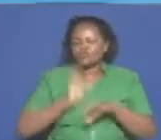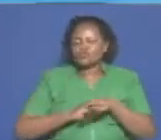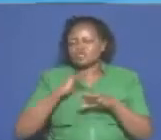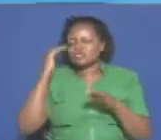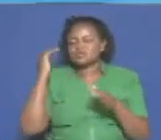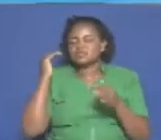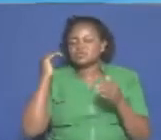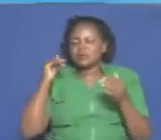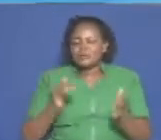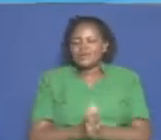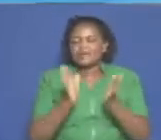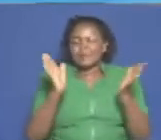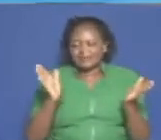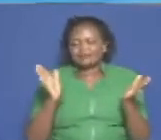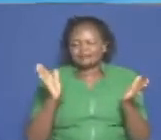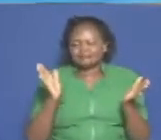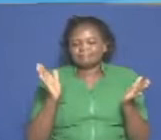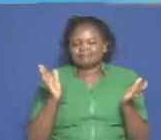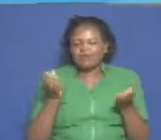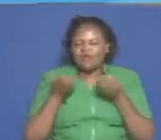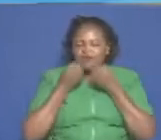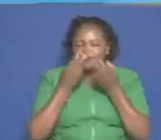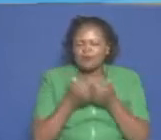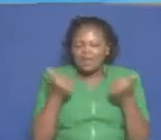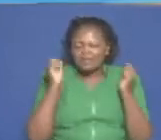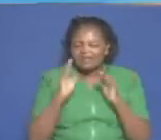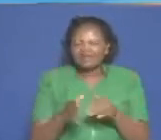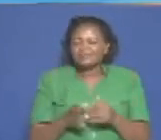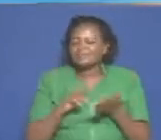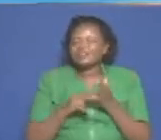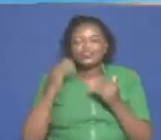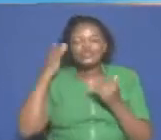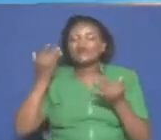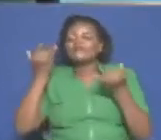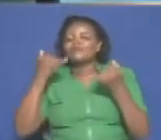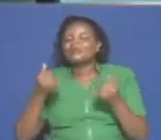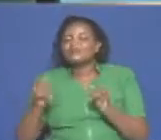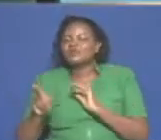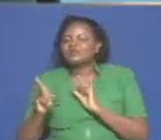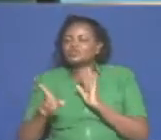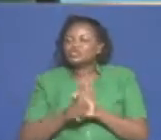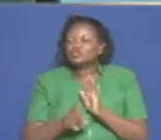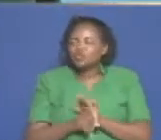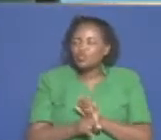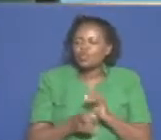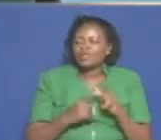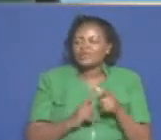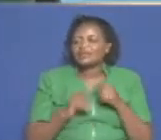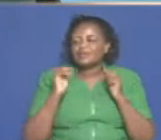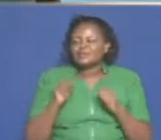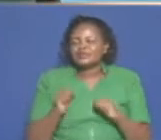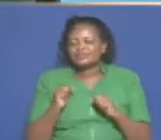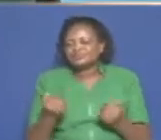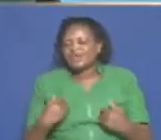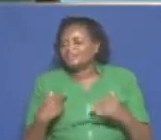public dissemination ama kueleza kwamba kuna utekelezaji wa sheria hii utakuwa unachukua maafiki